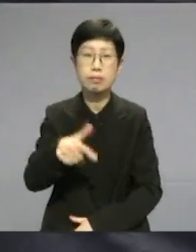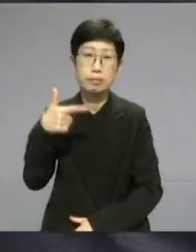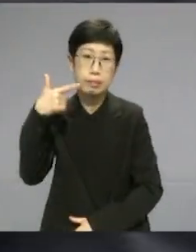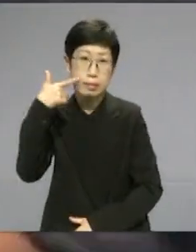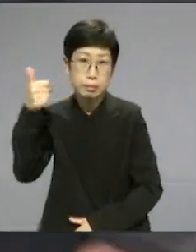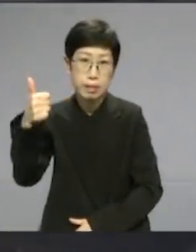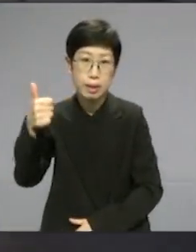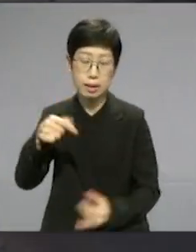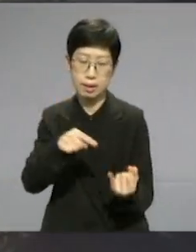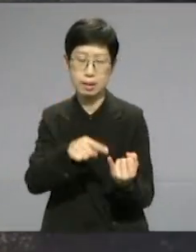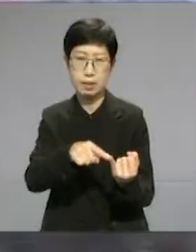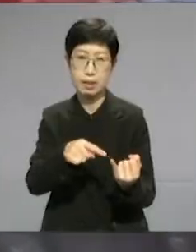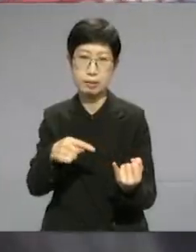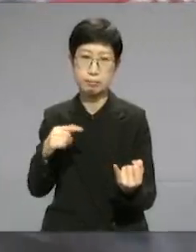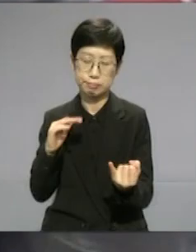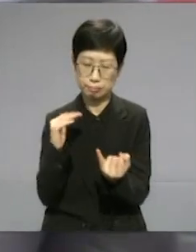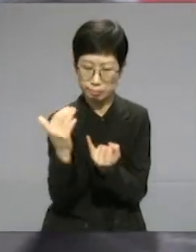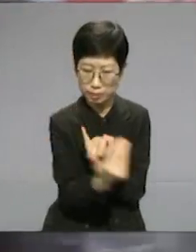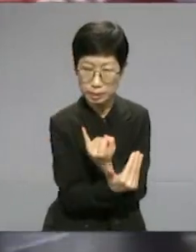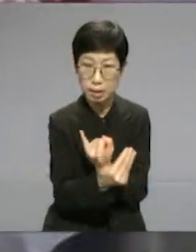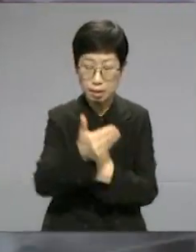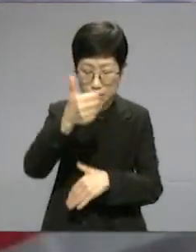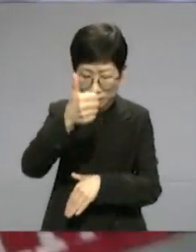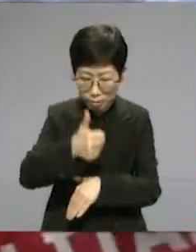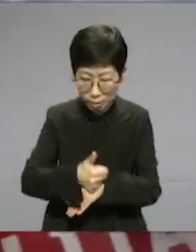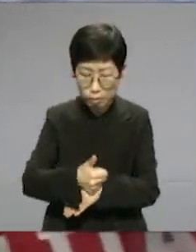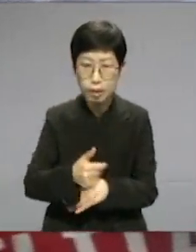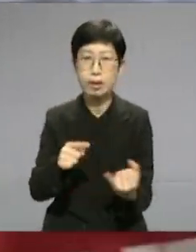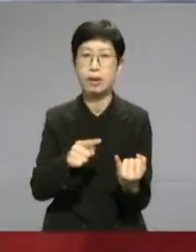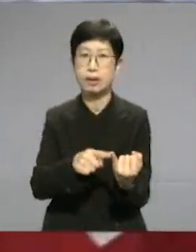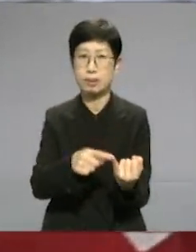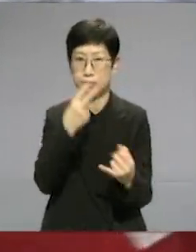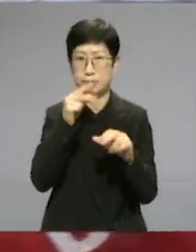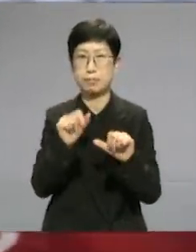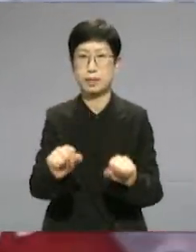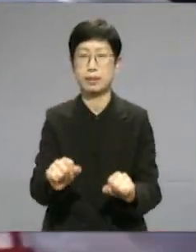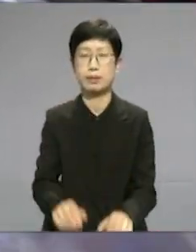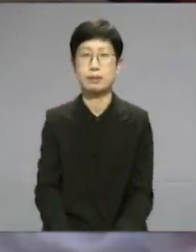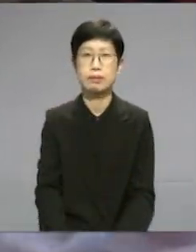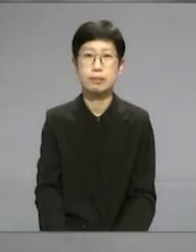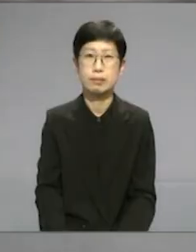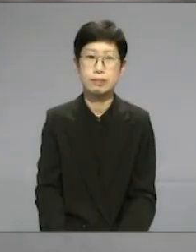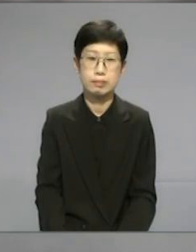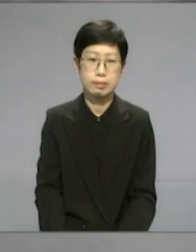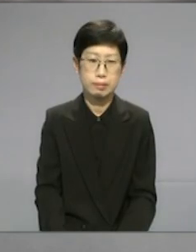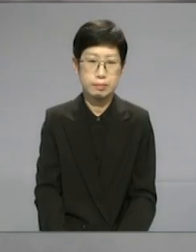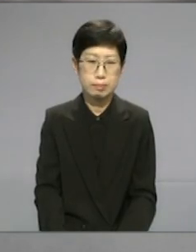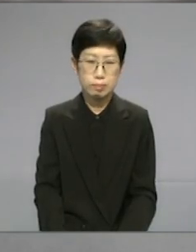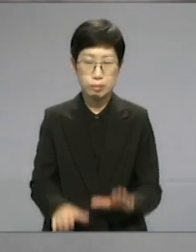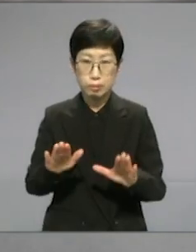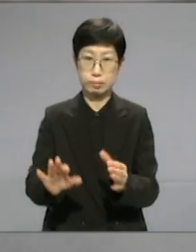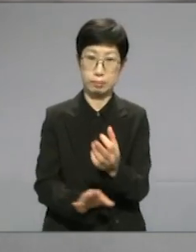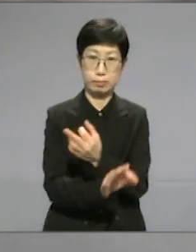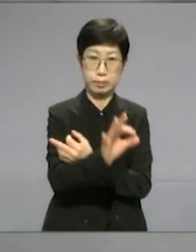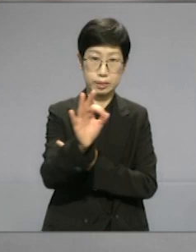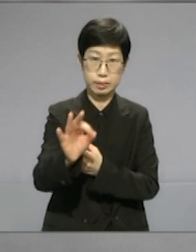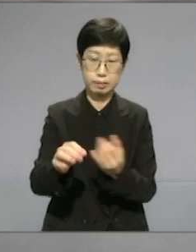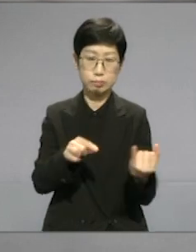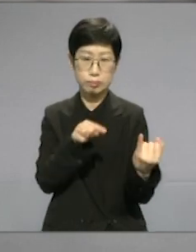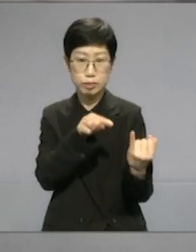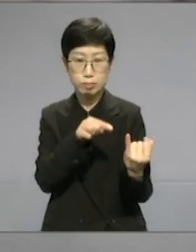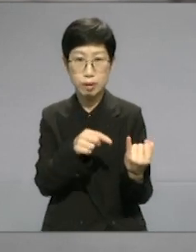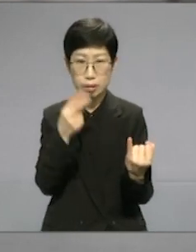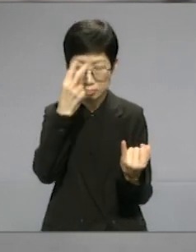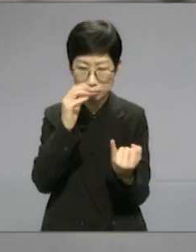아버지가 아이를 자기 몸으로 감싼 덕분에 목숨을 구할 수 있었습니다. Agora de manhã o pai, né, teoricamente